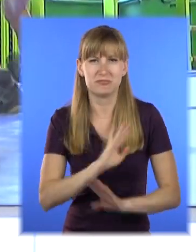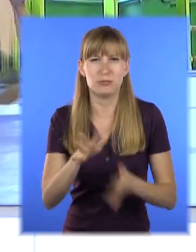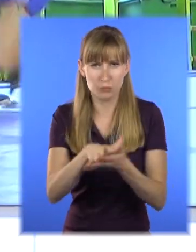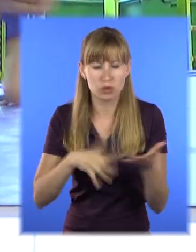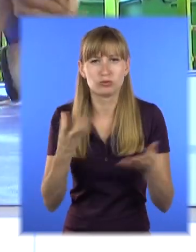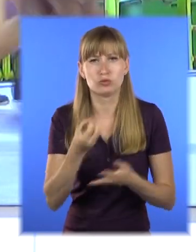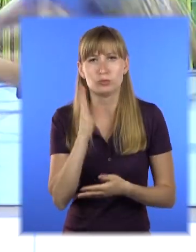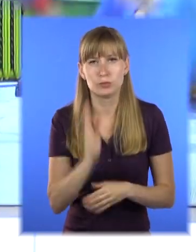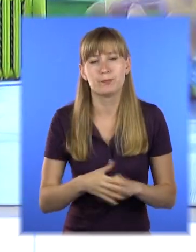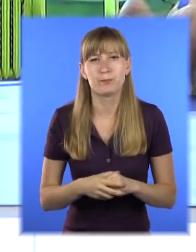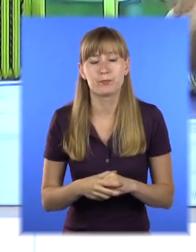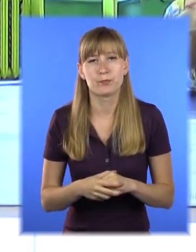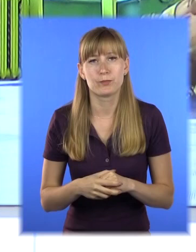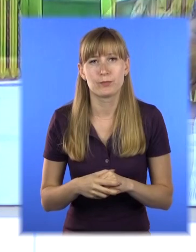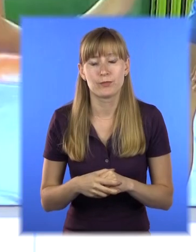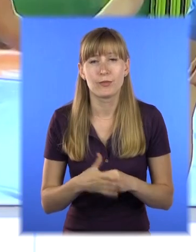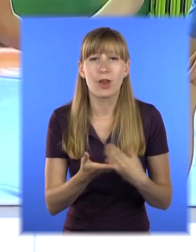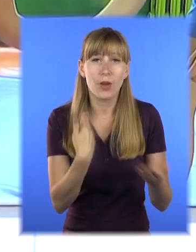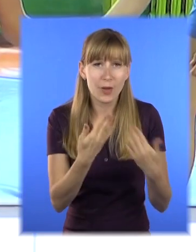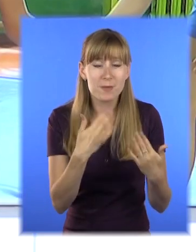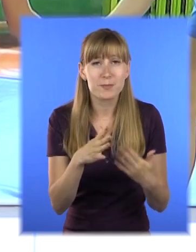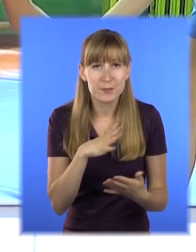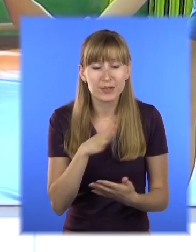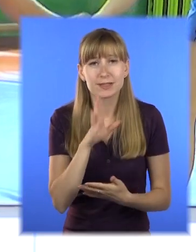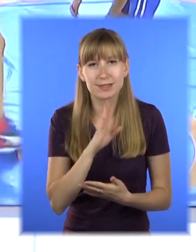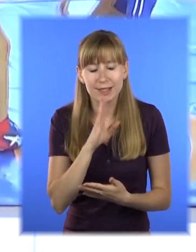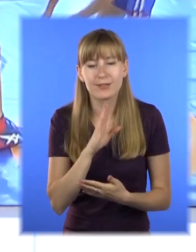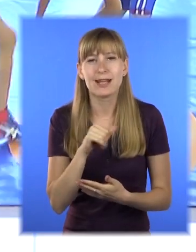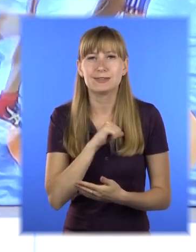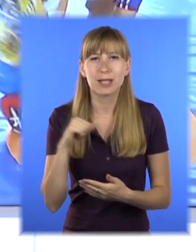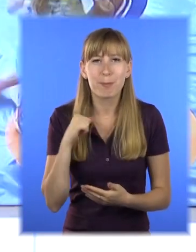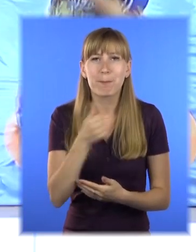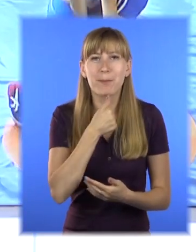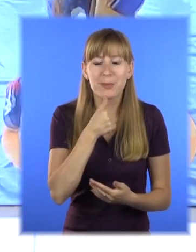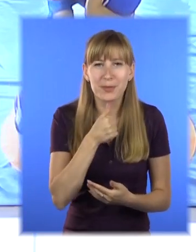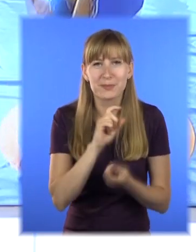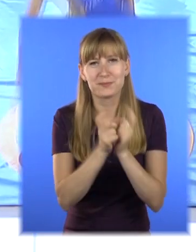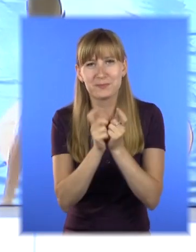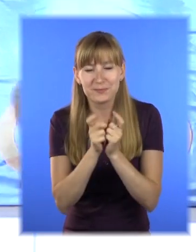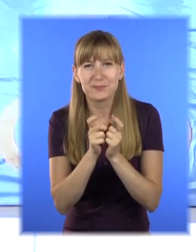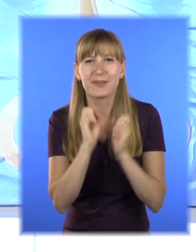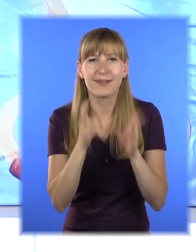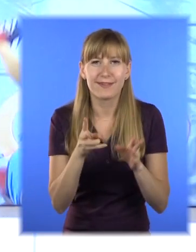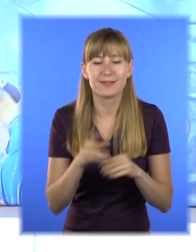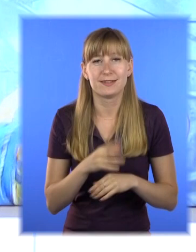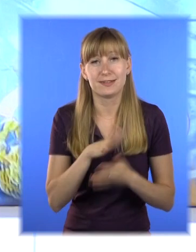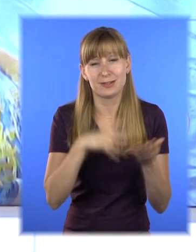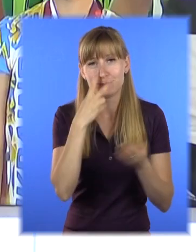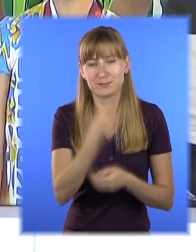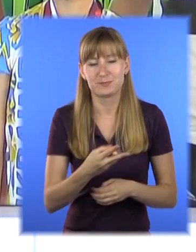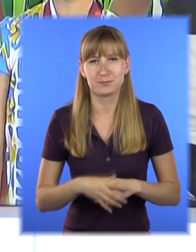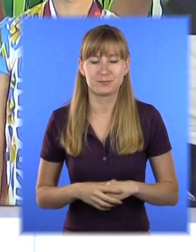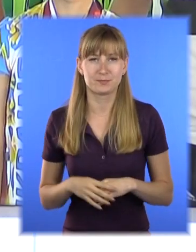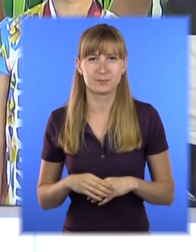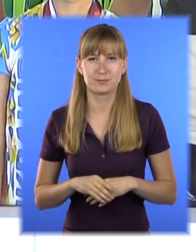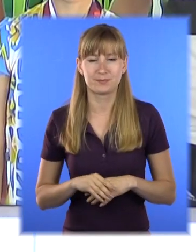на досягнутому. Наша Тетяна Корник поспілкувалася з чемпіонкою та навіть спробувала на собі прийоми з вільної боротьби. Як